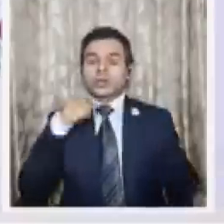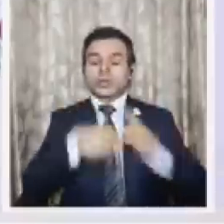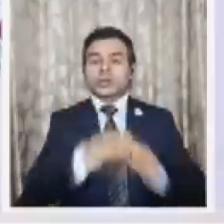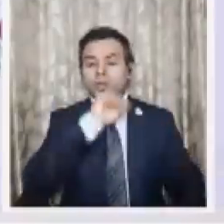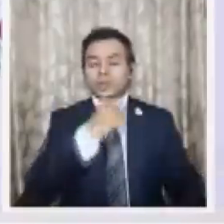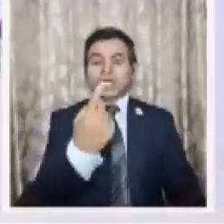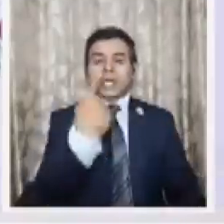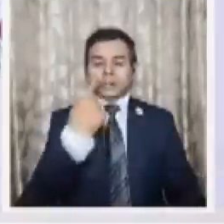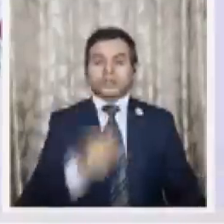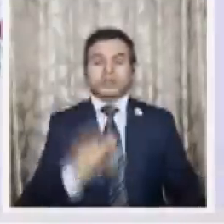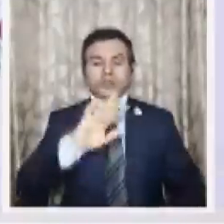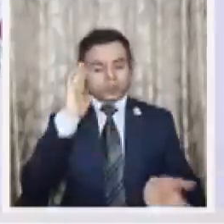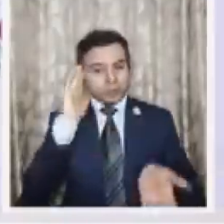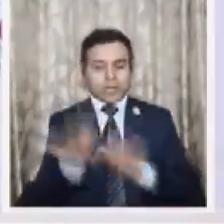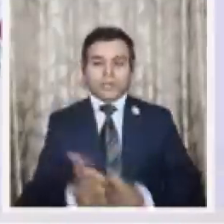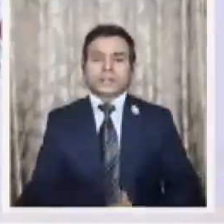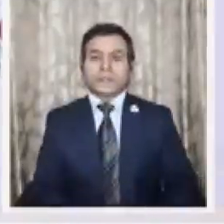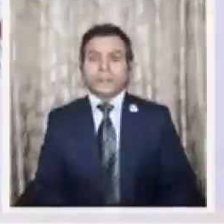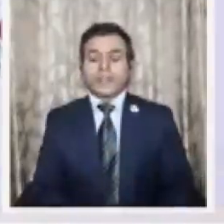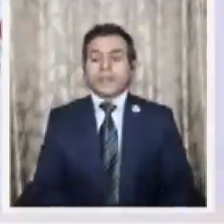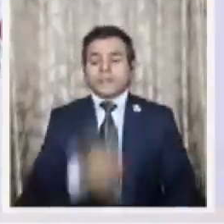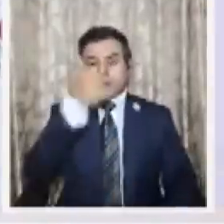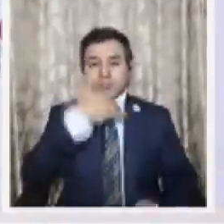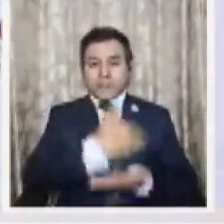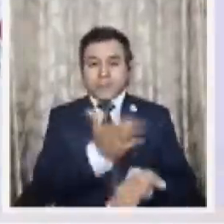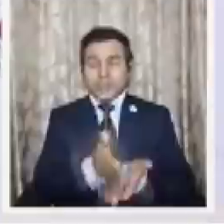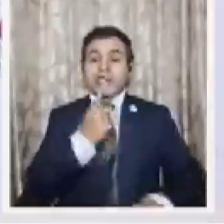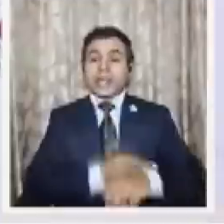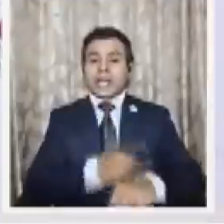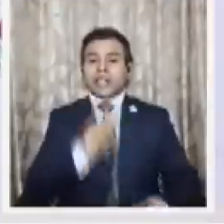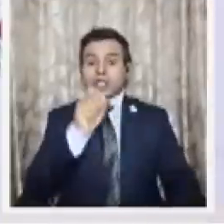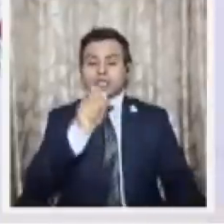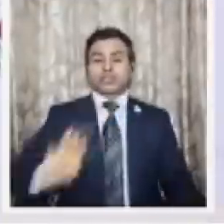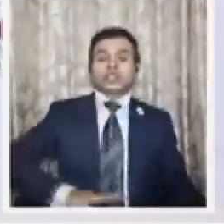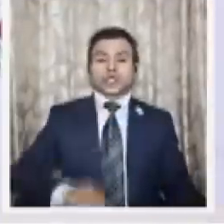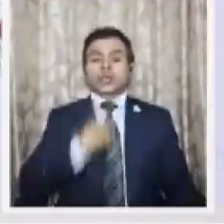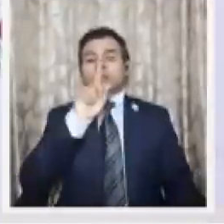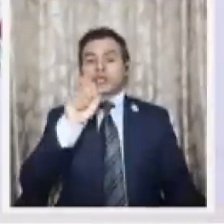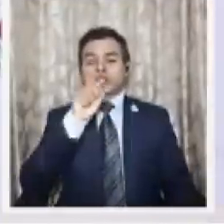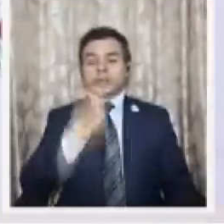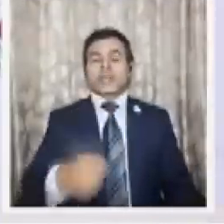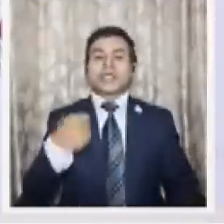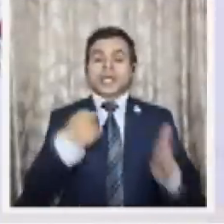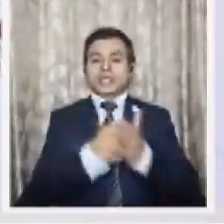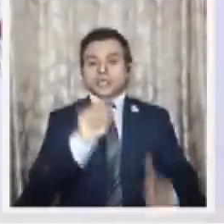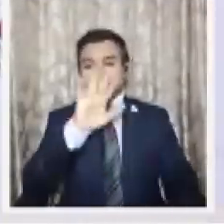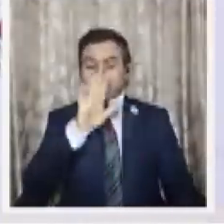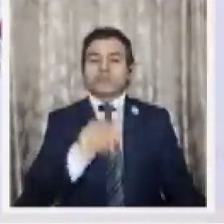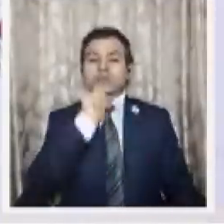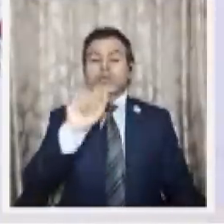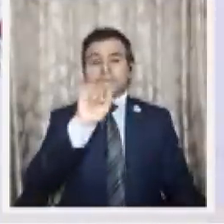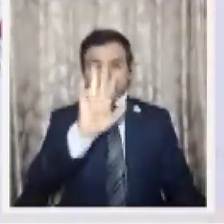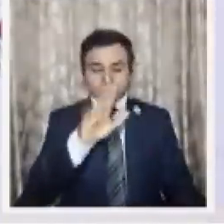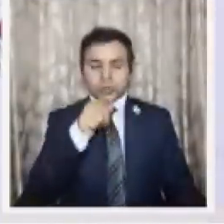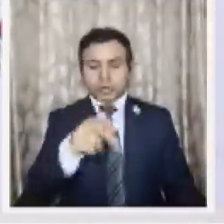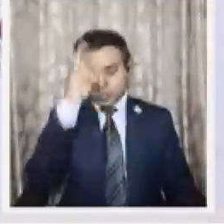বিভাগ বিভাজনে ঢাকা বিভাগে 10 জন, চট্টগ্রাম বিভাগে 10 জন, রাজশাহী 5 জন, খুলনা 5 জন, বরিশাল বিভাগে 2 জন, ময়মনসিংহ 3 জন এবং